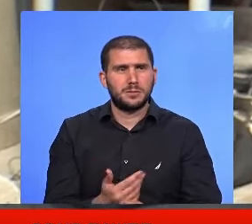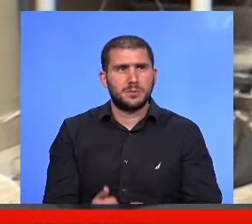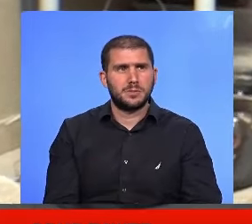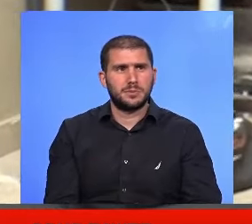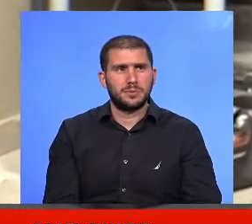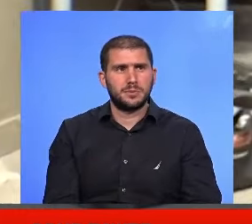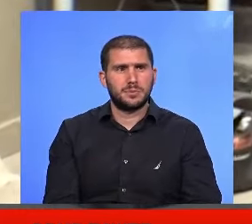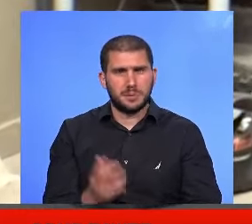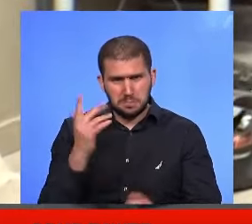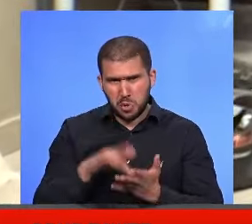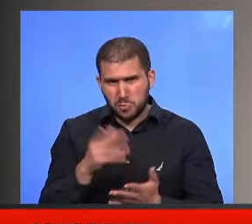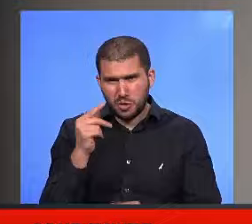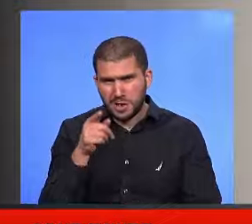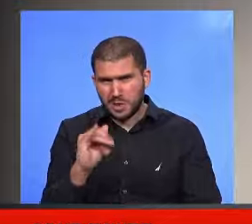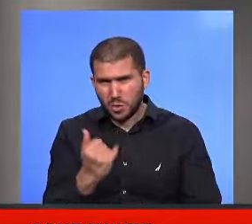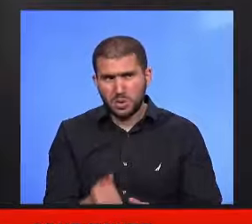איפה שהיית?